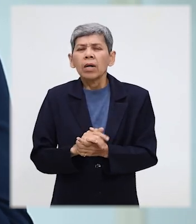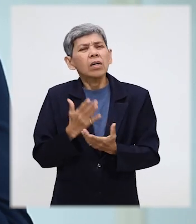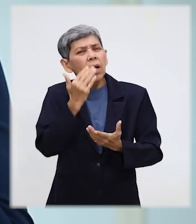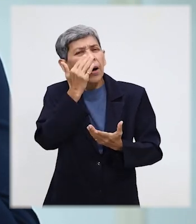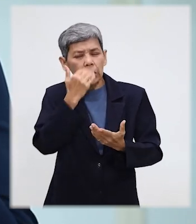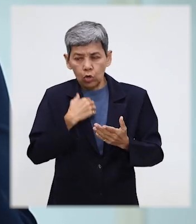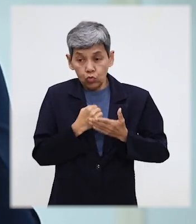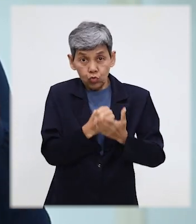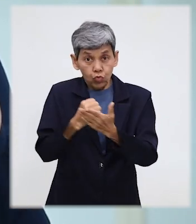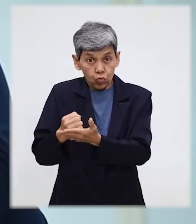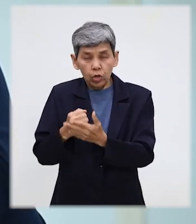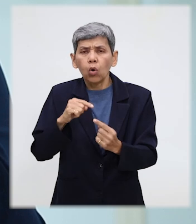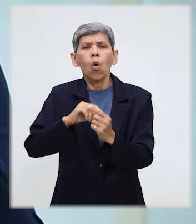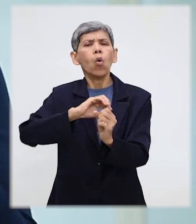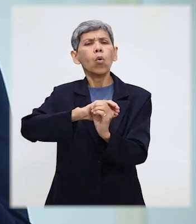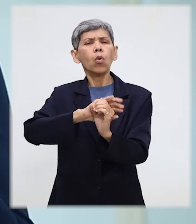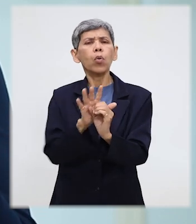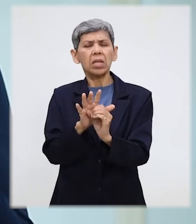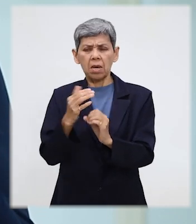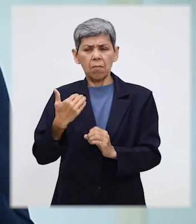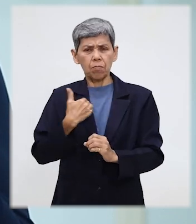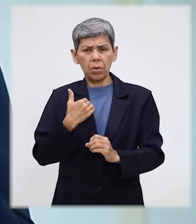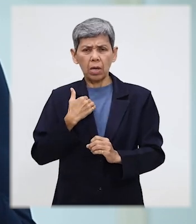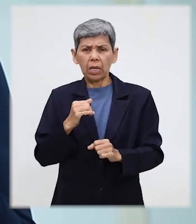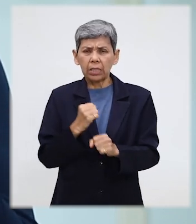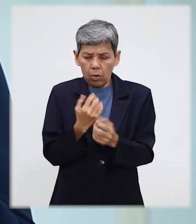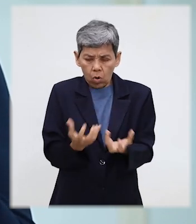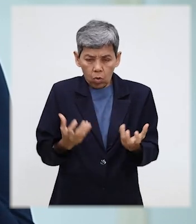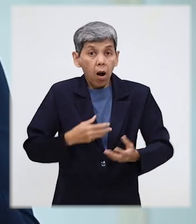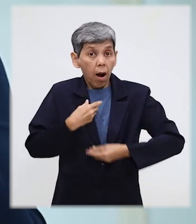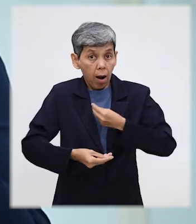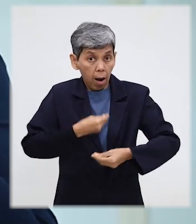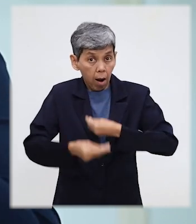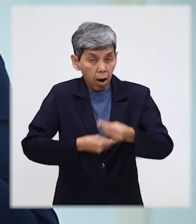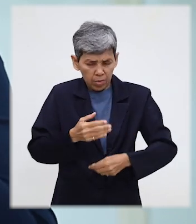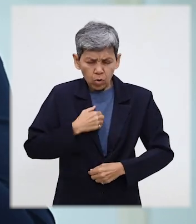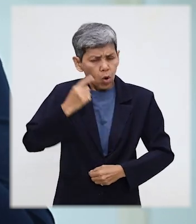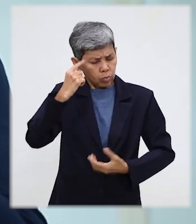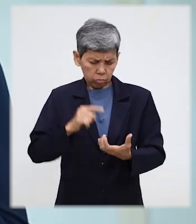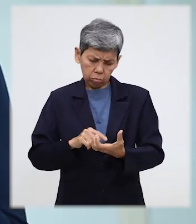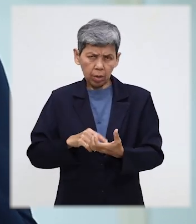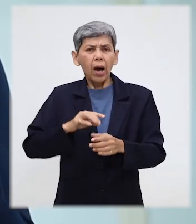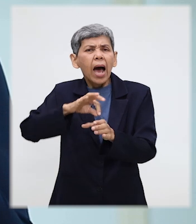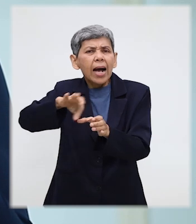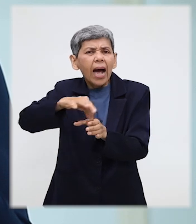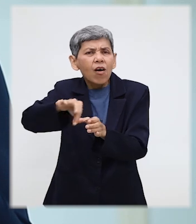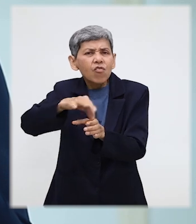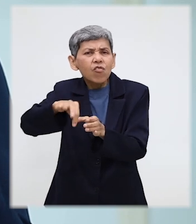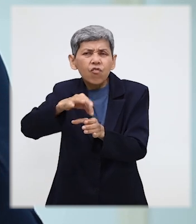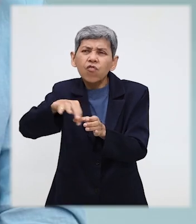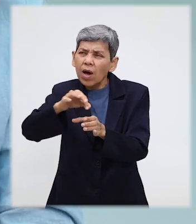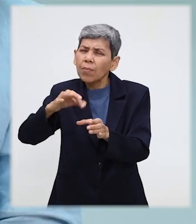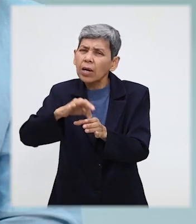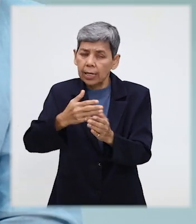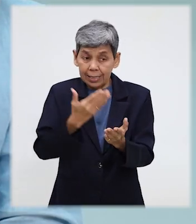มันมาช่วยตอนช่วงของโควิดเพราะว่าบางทีเราขายผลิตภัณฑ์อาหารนะคะคนเขาอยากรู้ก่อนเหมือนกาแฟที่เดี๋ยวนี้มีว่